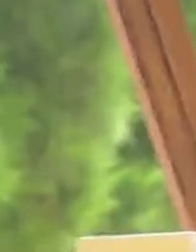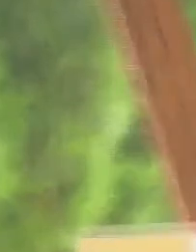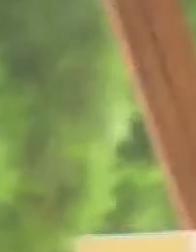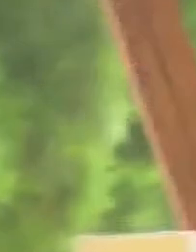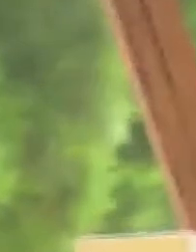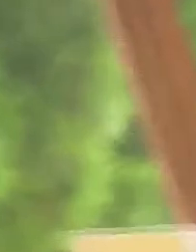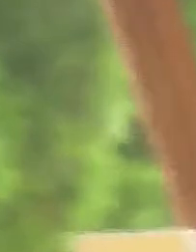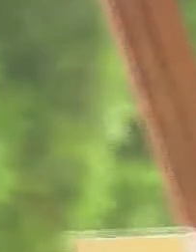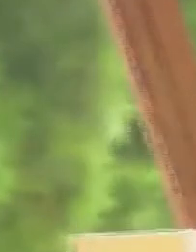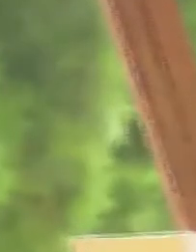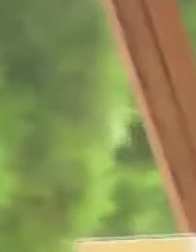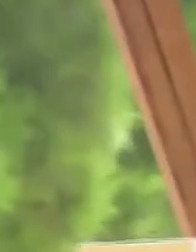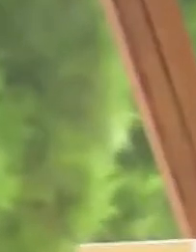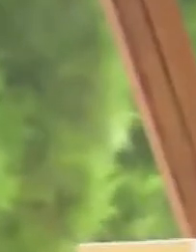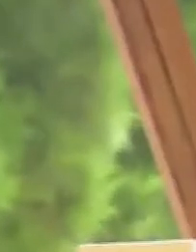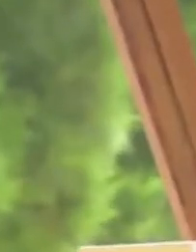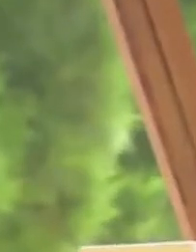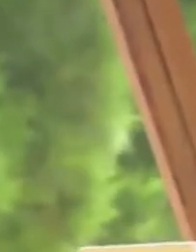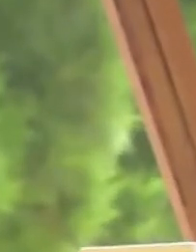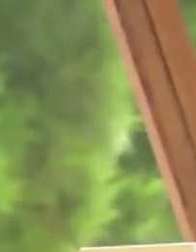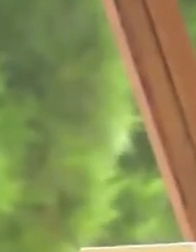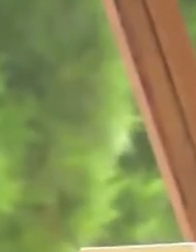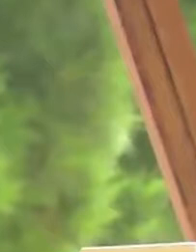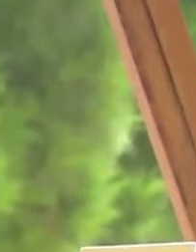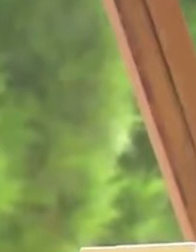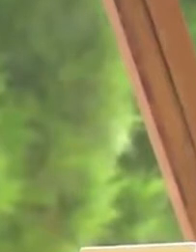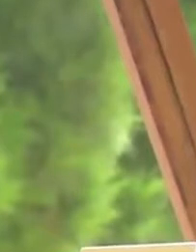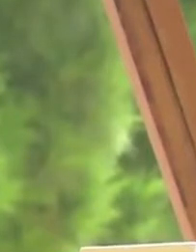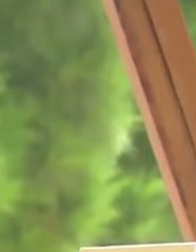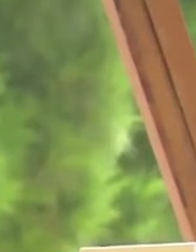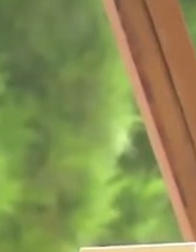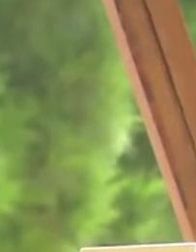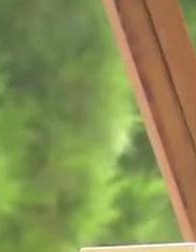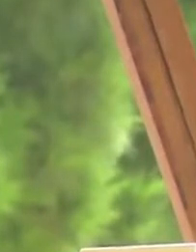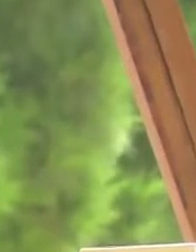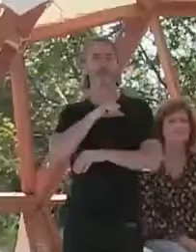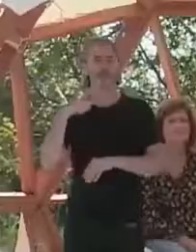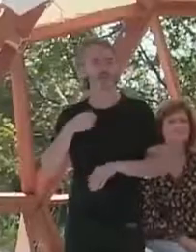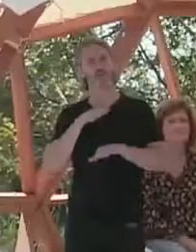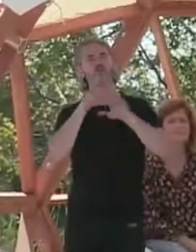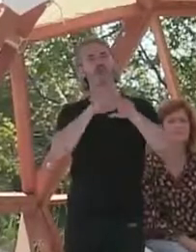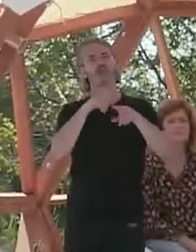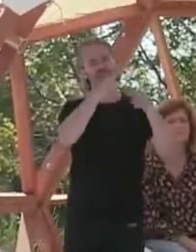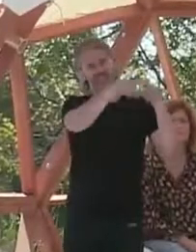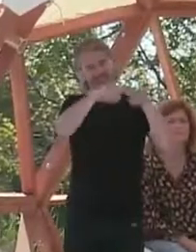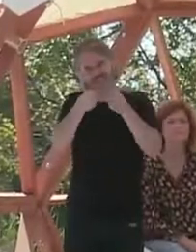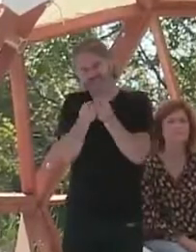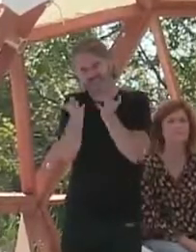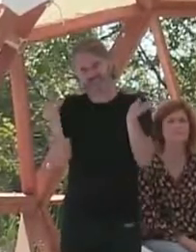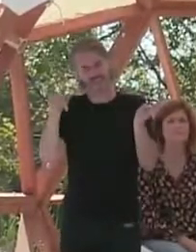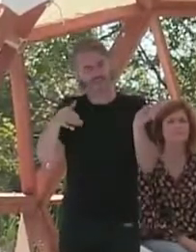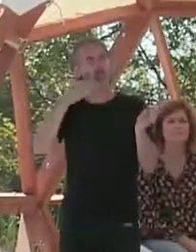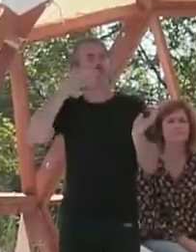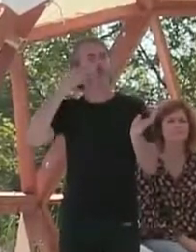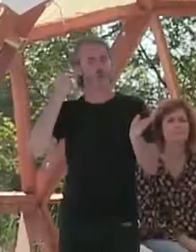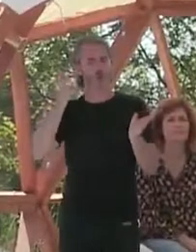importantíssim en el nostre espai. En el nostre espai hi ha gent federalista, hi ha gent confederalista, hi ha gent independentista. I això és motiu d'orgull, no